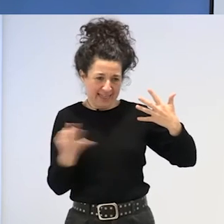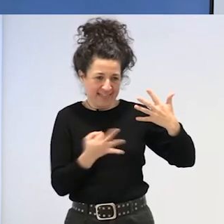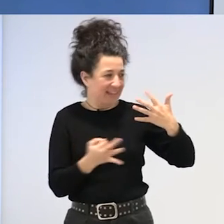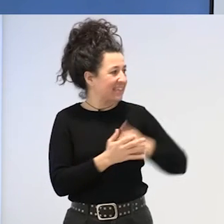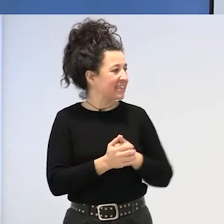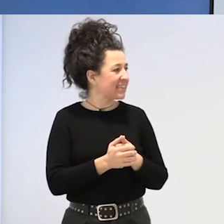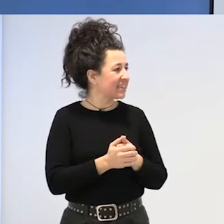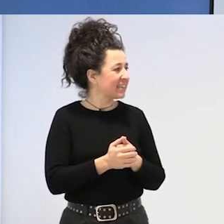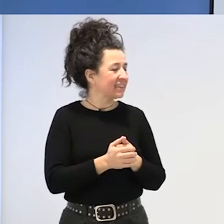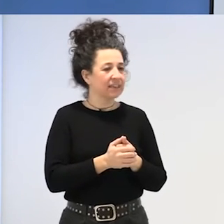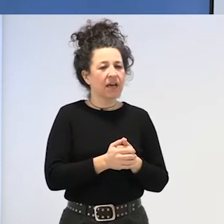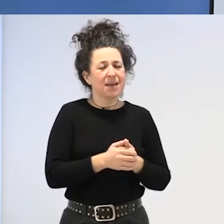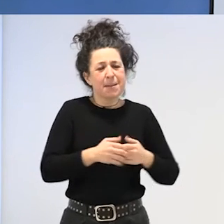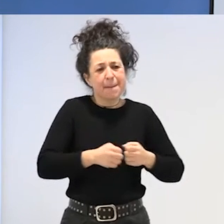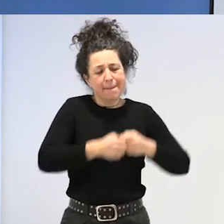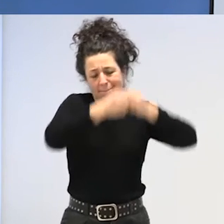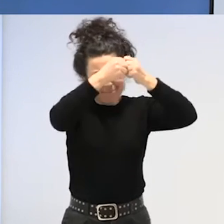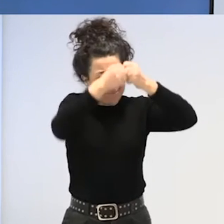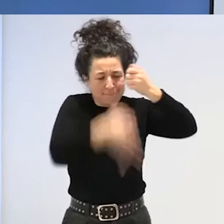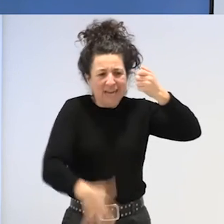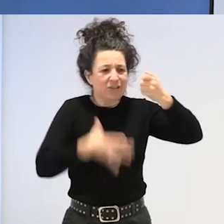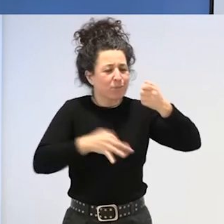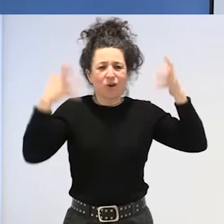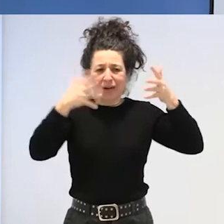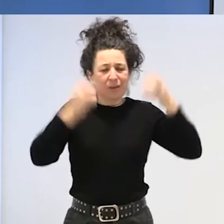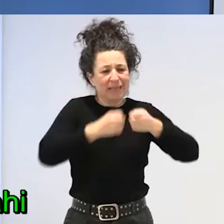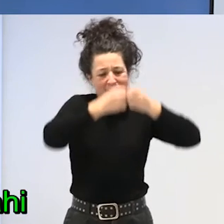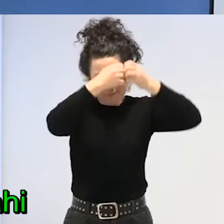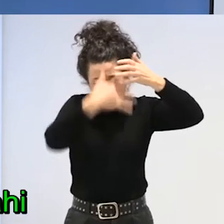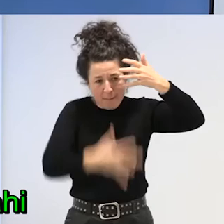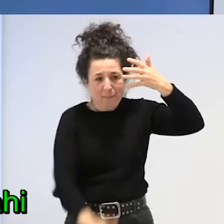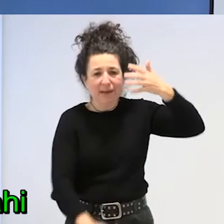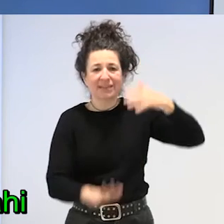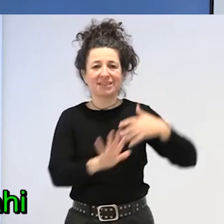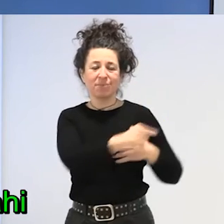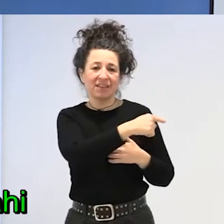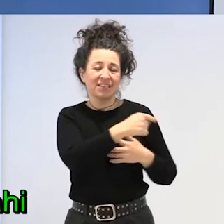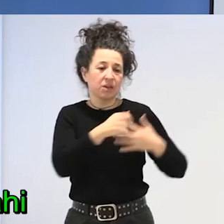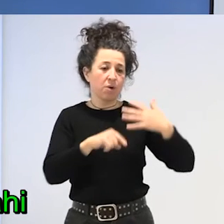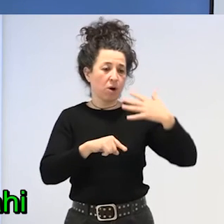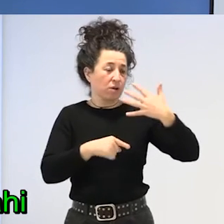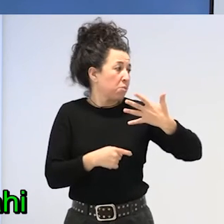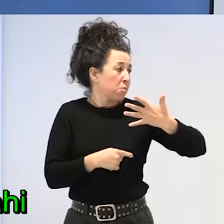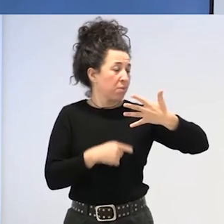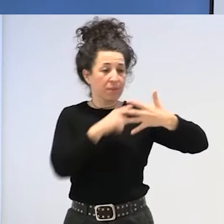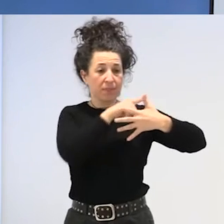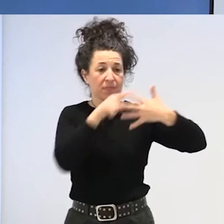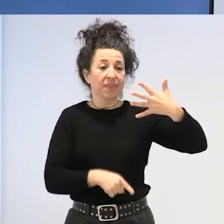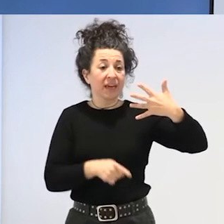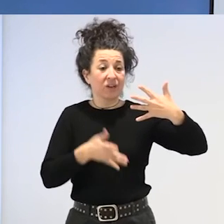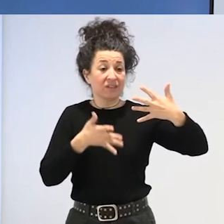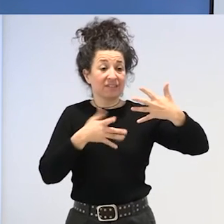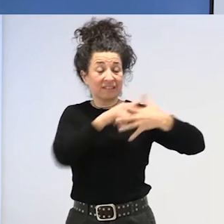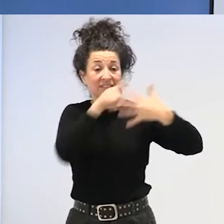bai, bueno, askoz gehiago gomendatu ahal nituen, honek ez du, hauek bostek ez dute esan nahi